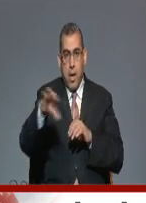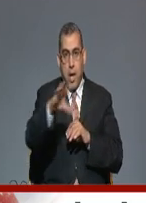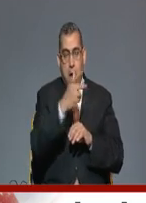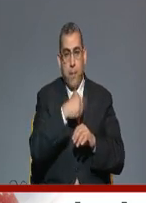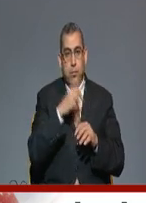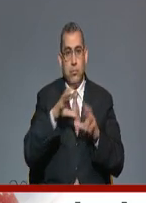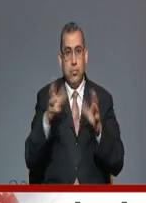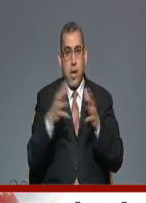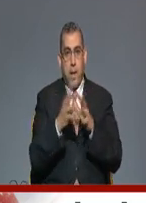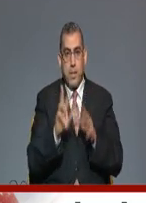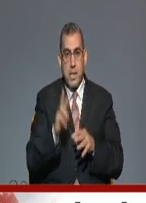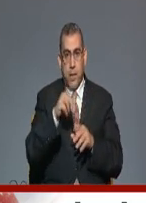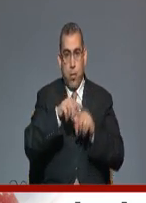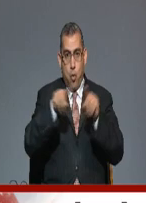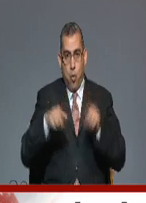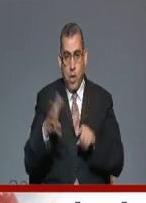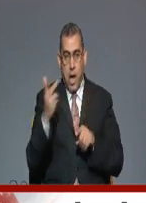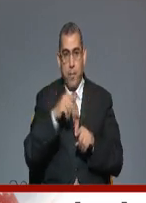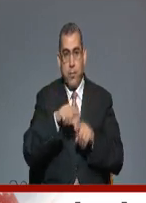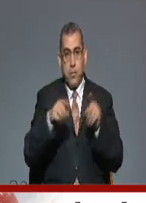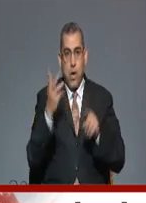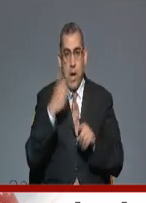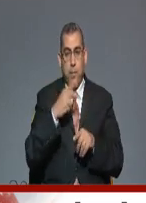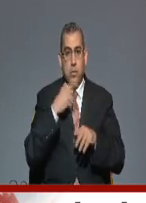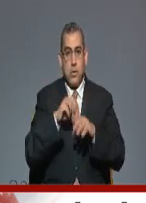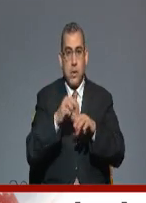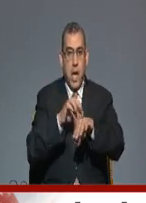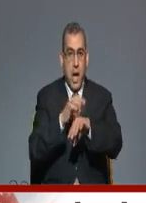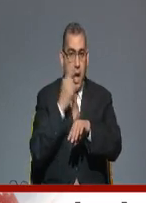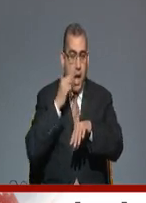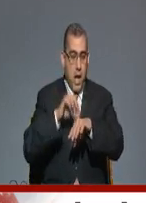وملحقاتها وغرفة فصل خلايا جذعية